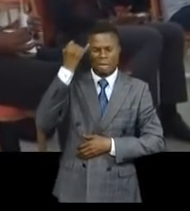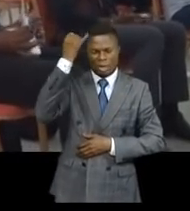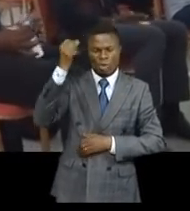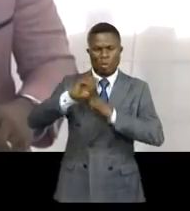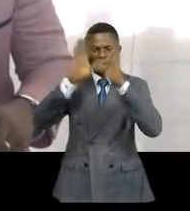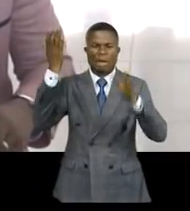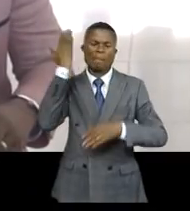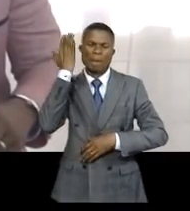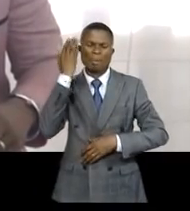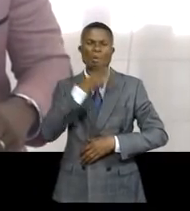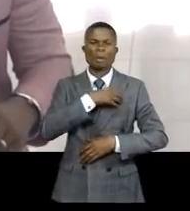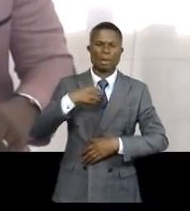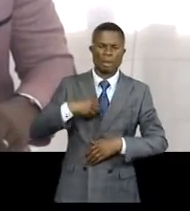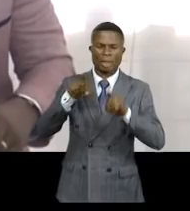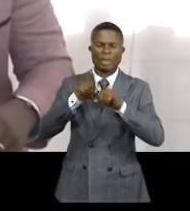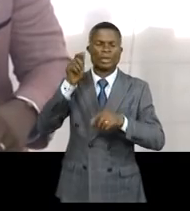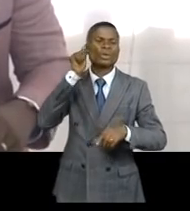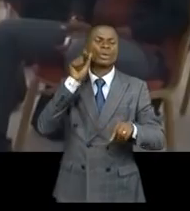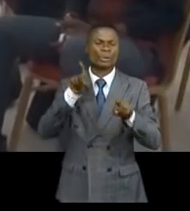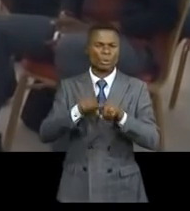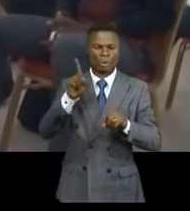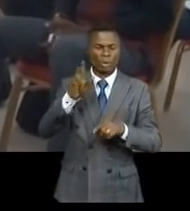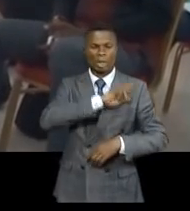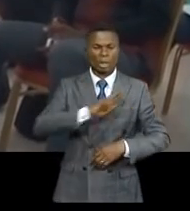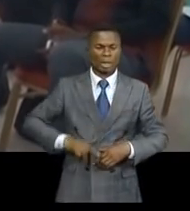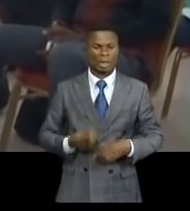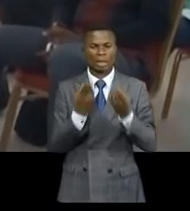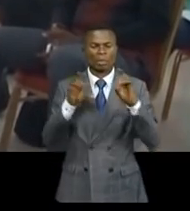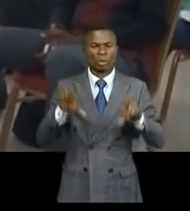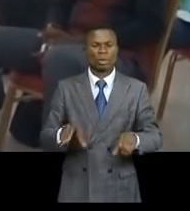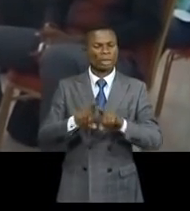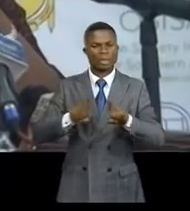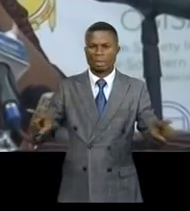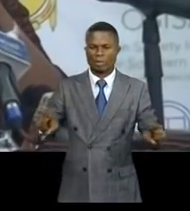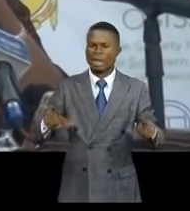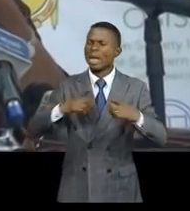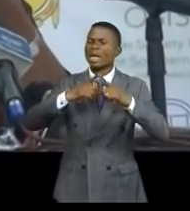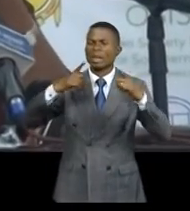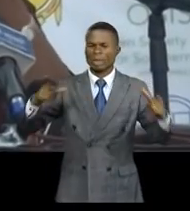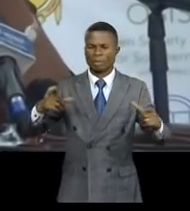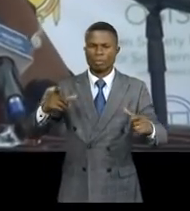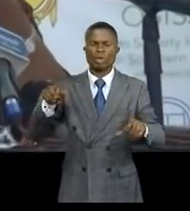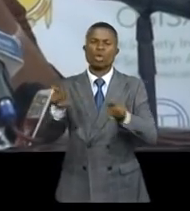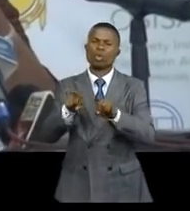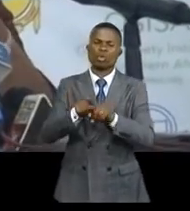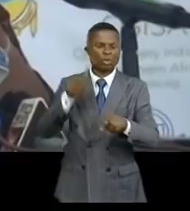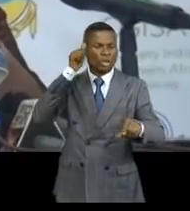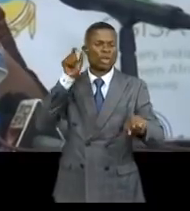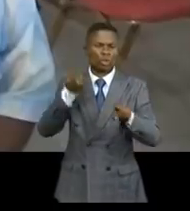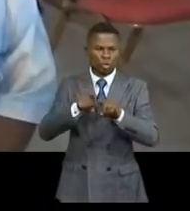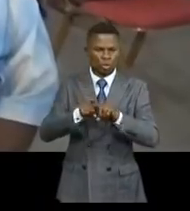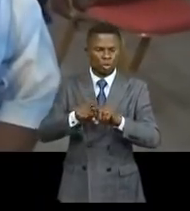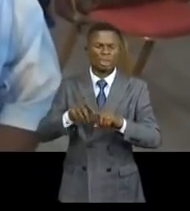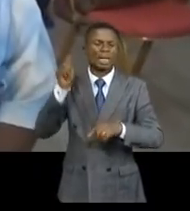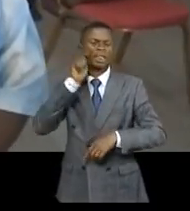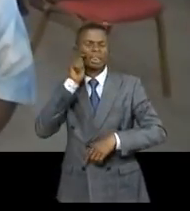du père, de la mère et d'une sœur, en République démocratique du Congo et les plus larges, avec cousines, cousins, tantes et tontons. Dans